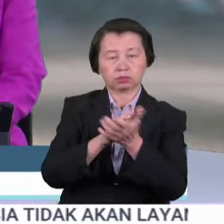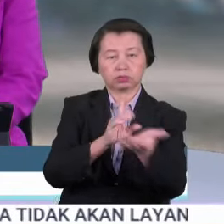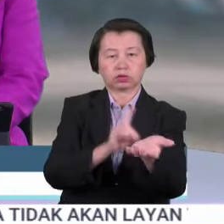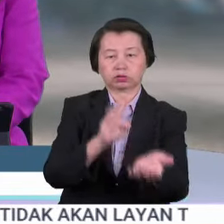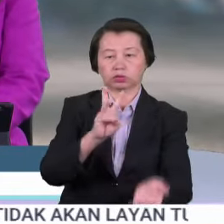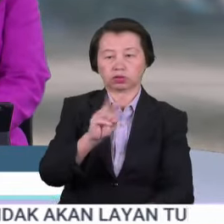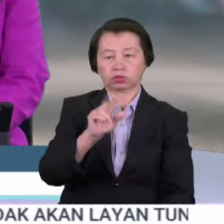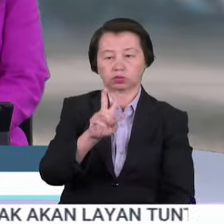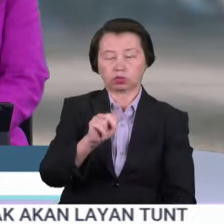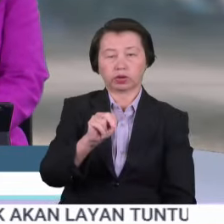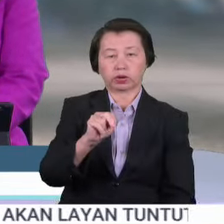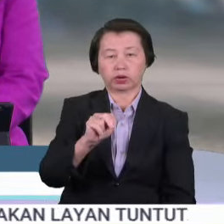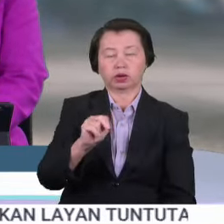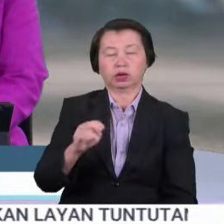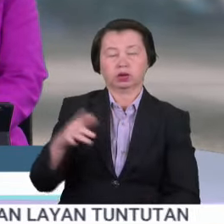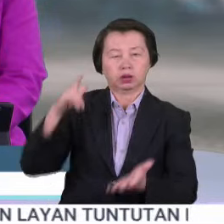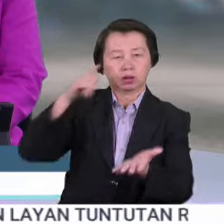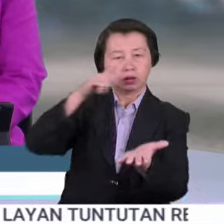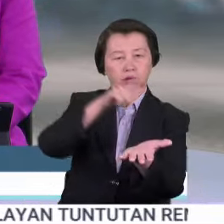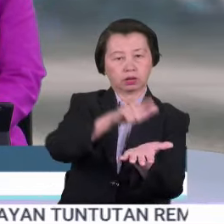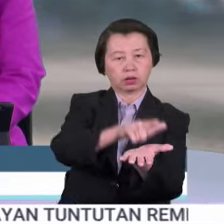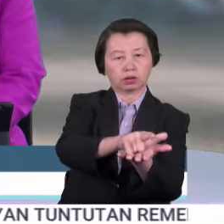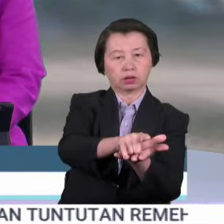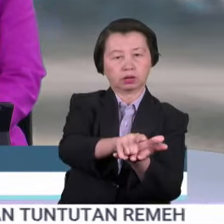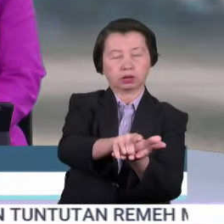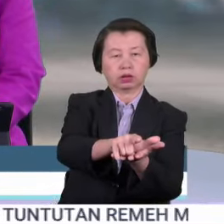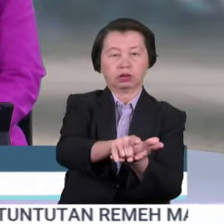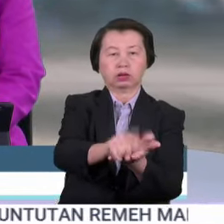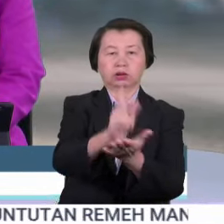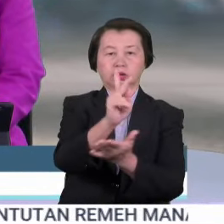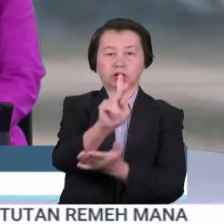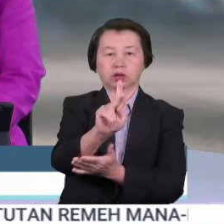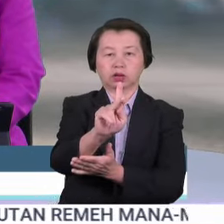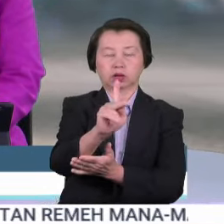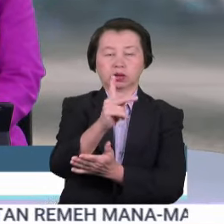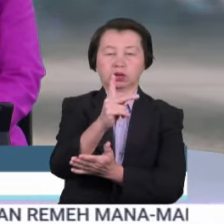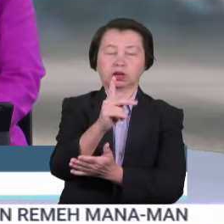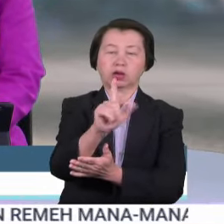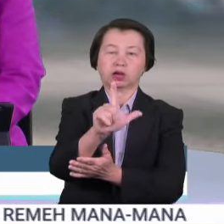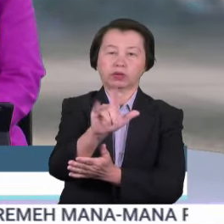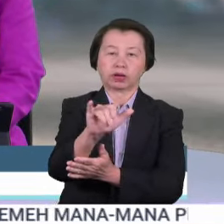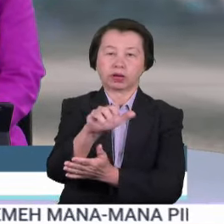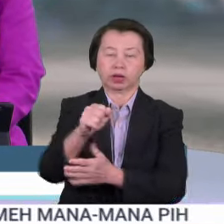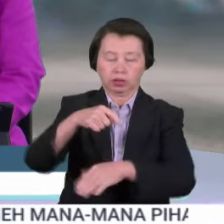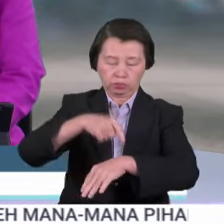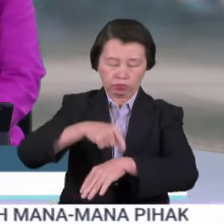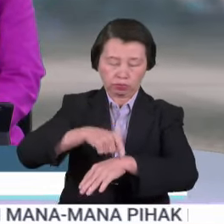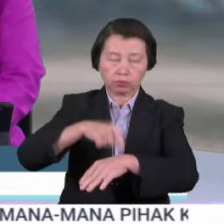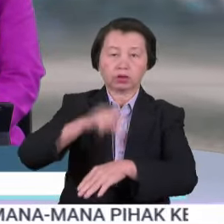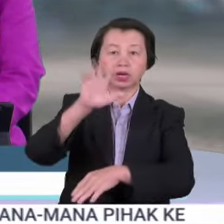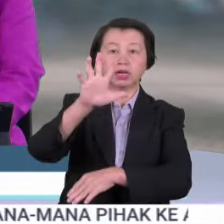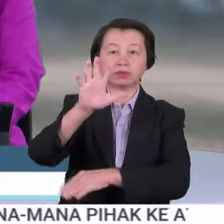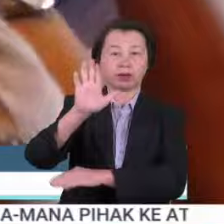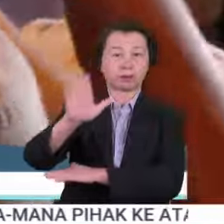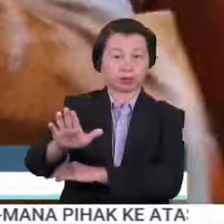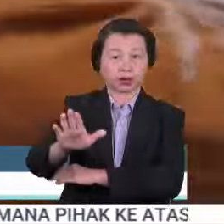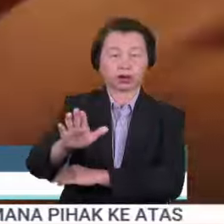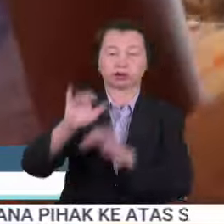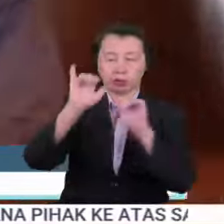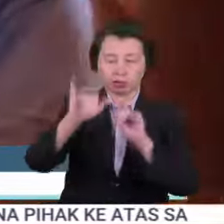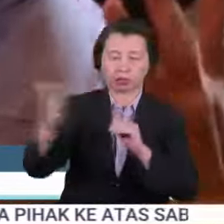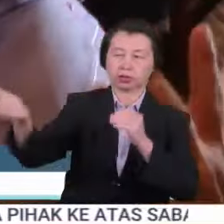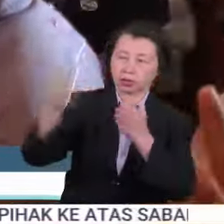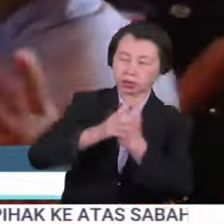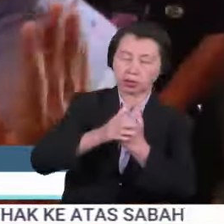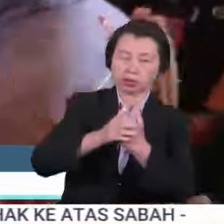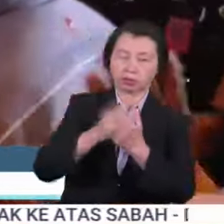Wan Azizah Wan Ismail mendarat di Kompleks Bunga Raya KLIA kira-kira pukul 5 petang tadi. Ya, ketibaan Perdana Menteri